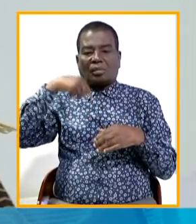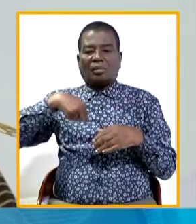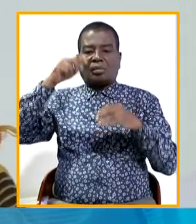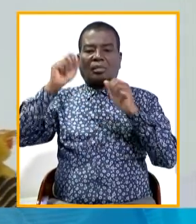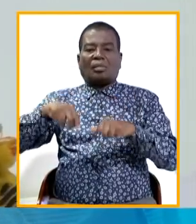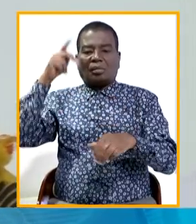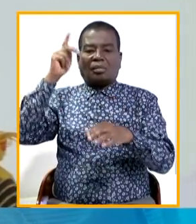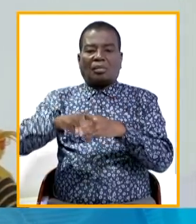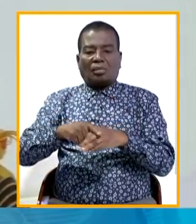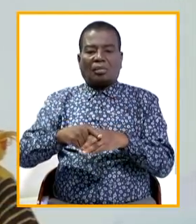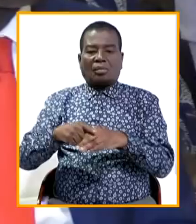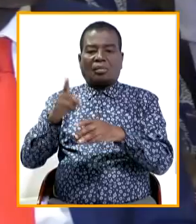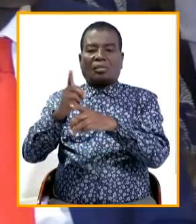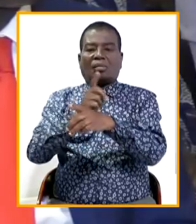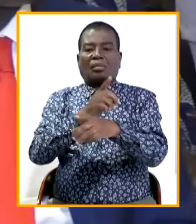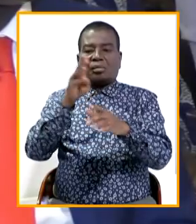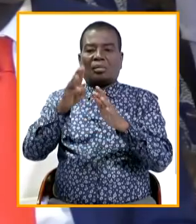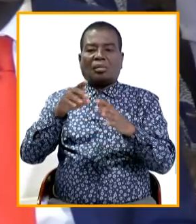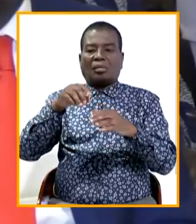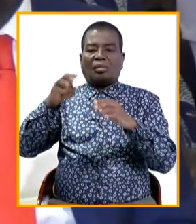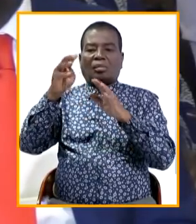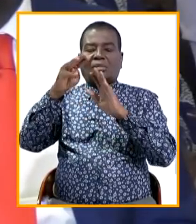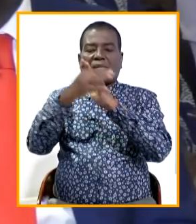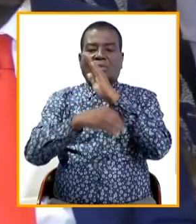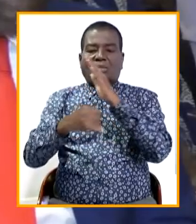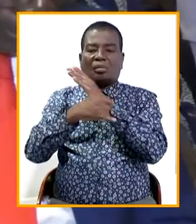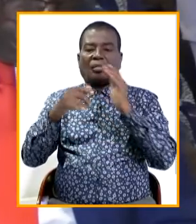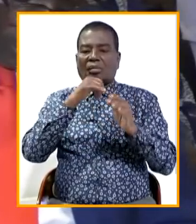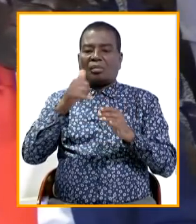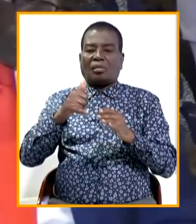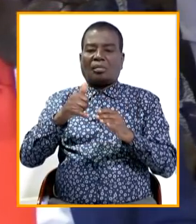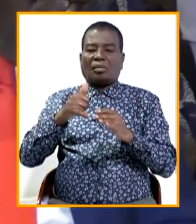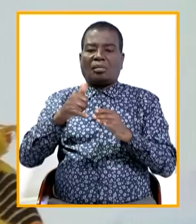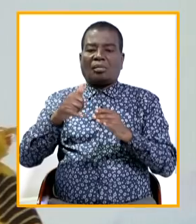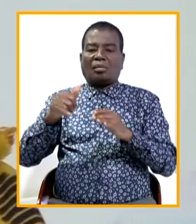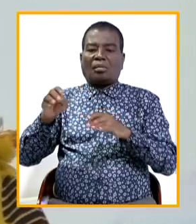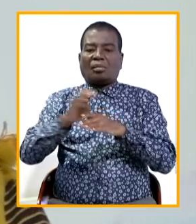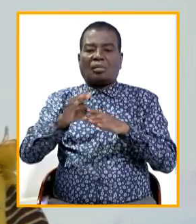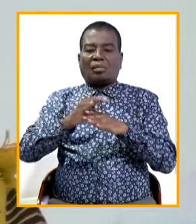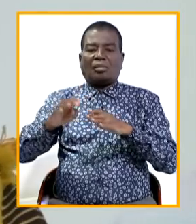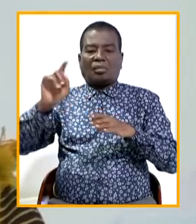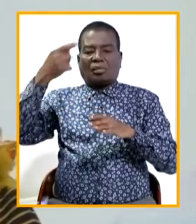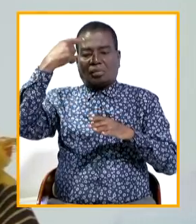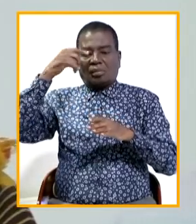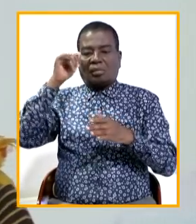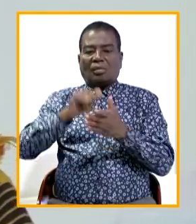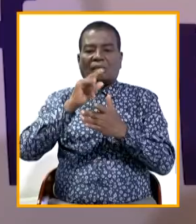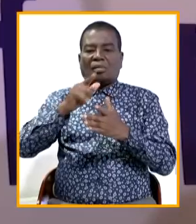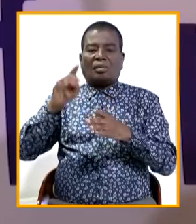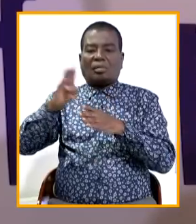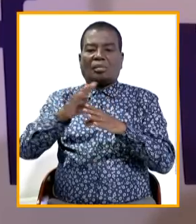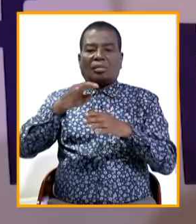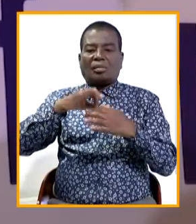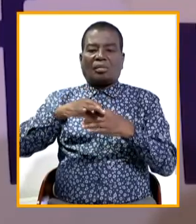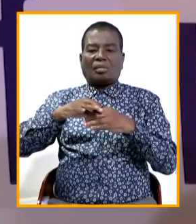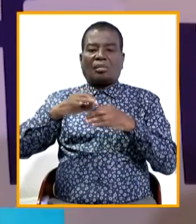participer au développement du pays. Ce n'est pas seulement l'affaire de l'État, c'est également l'affaire des citoyens. Aider